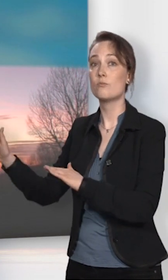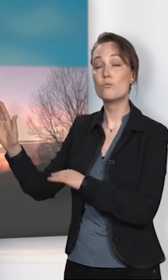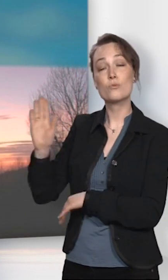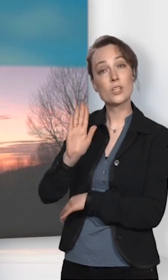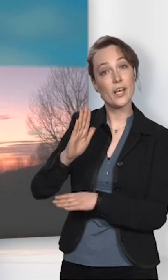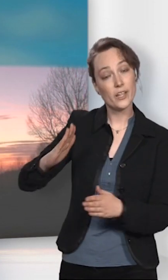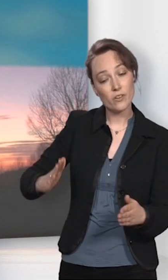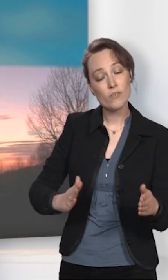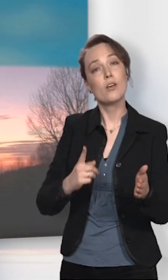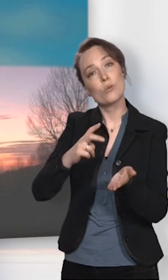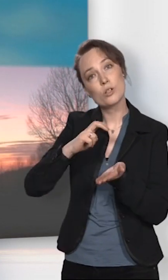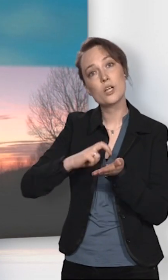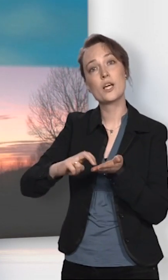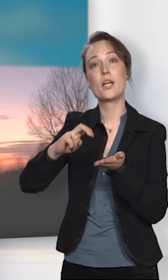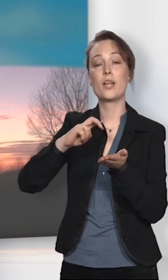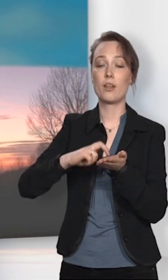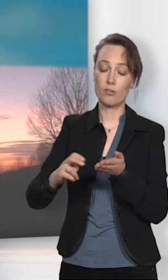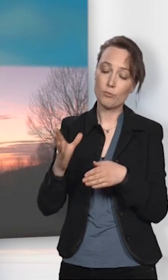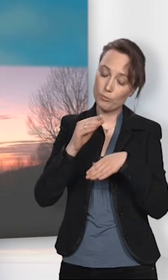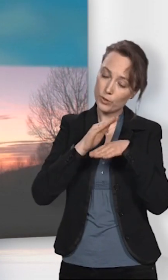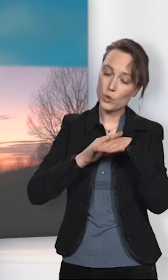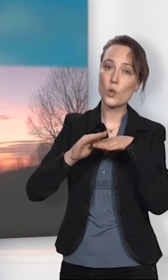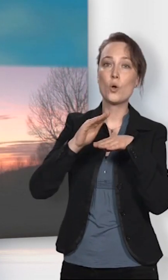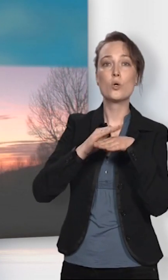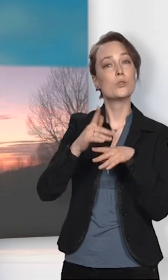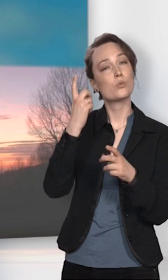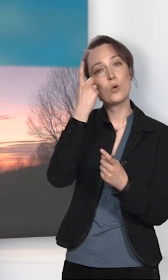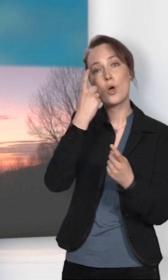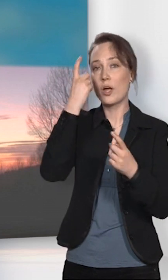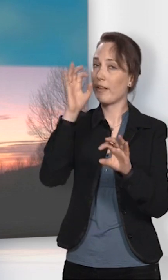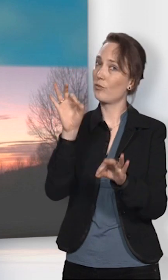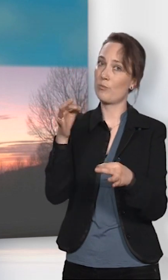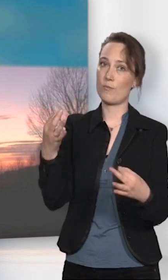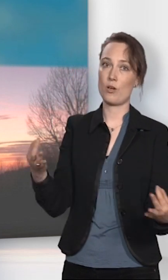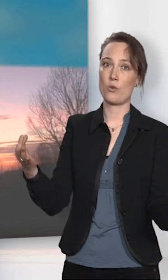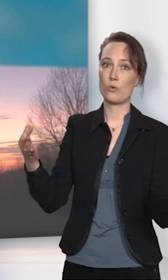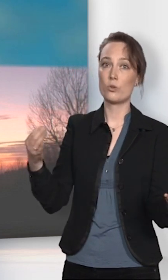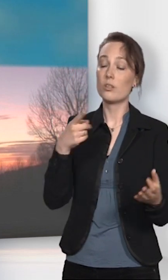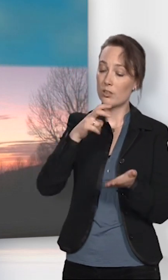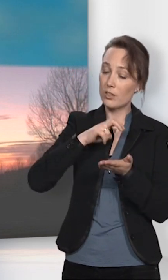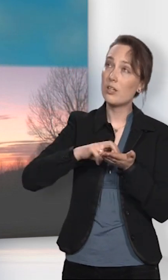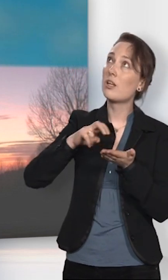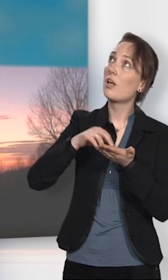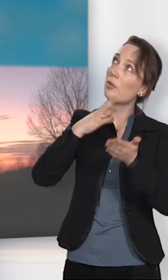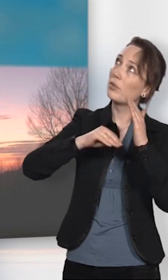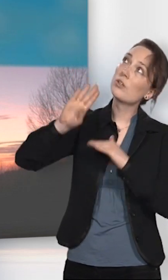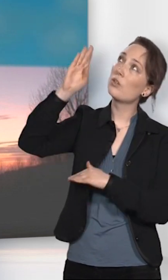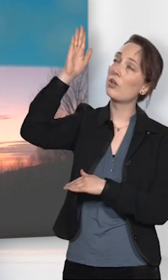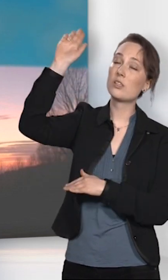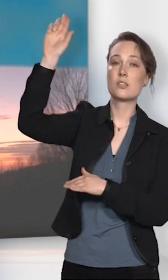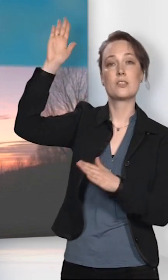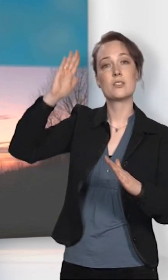Geh auf deinen Weg getrost und ohne Sorge. Geh mit